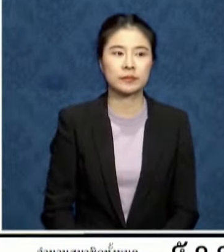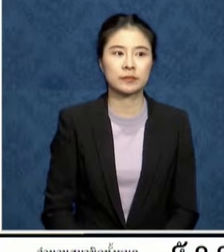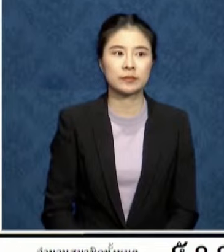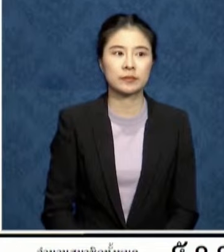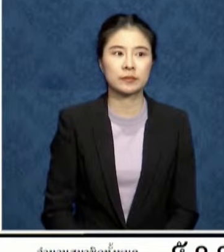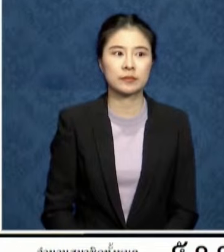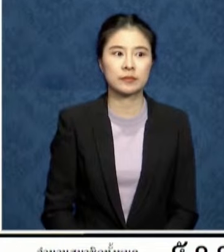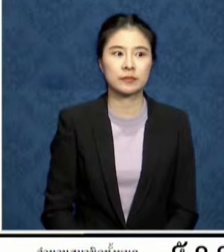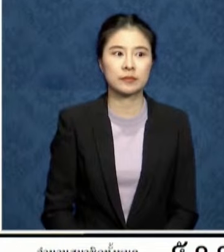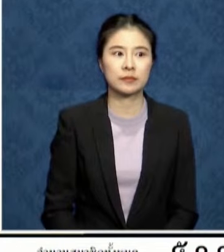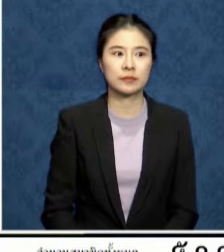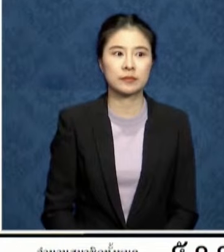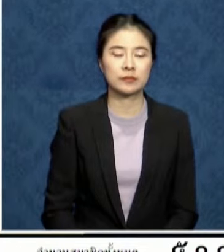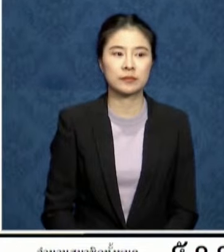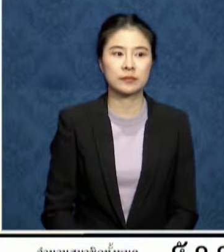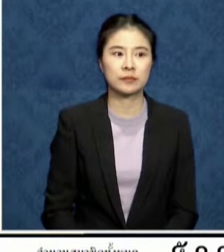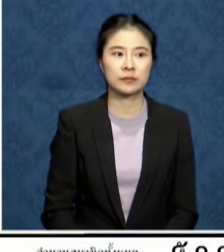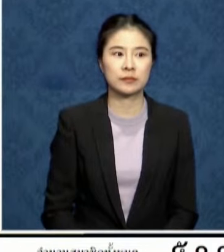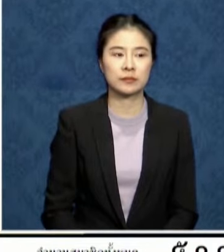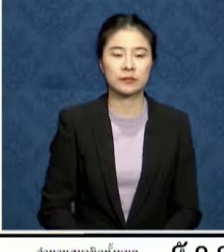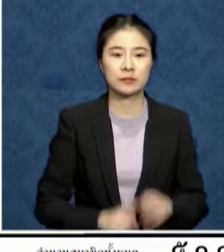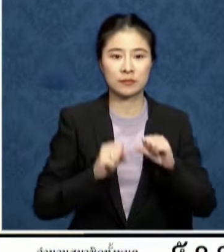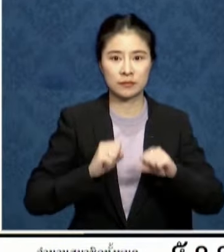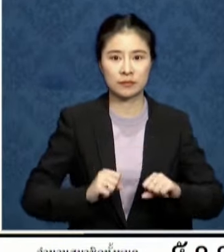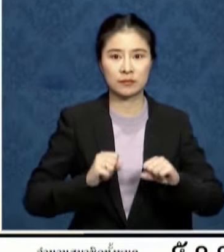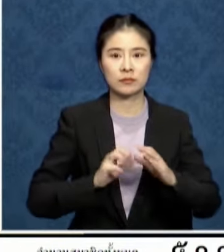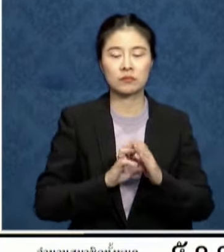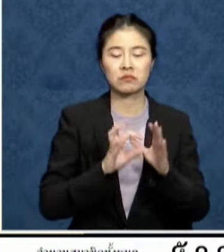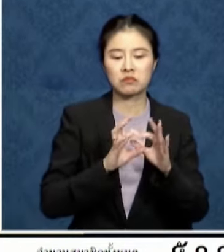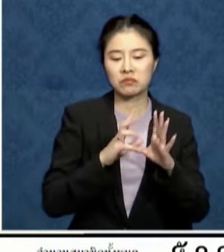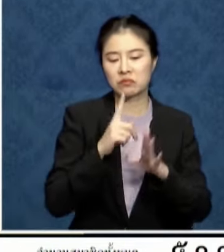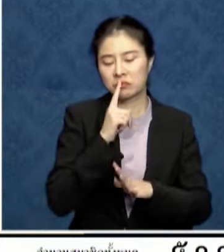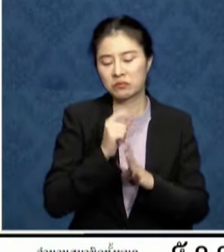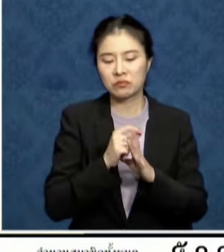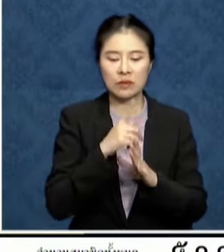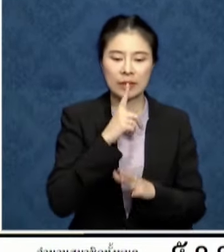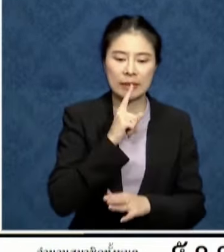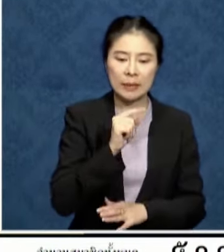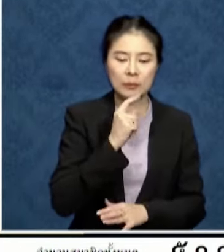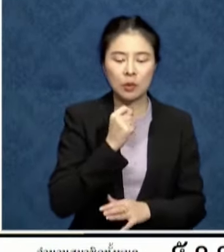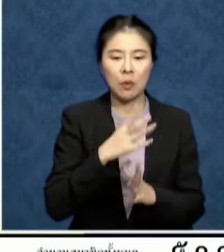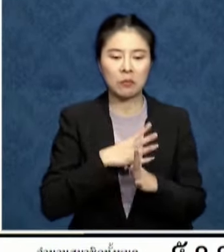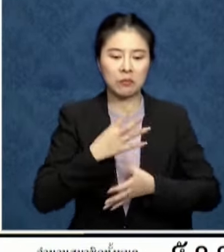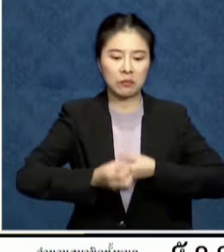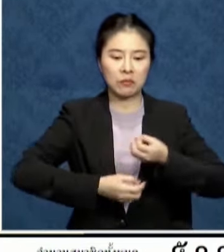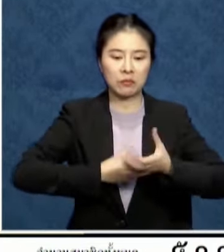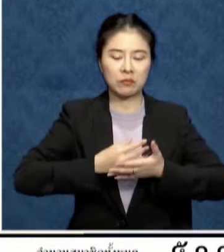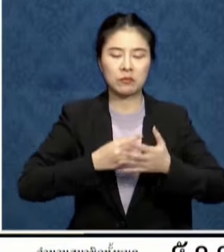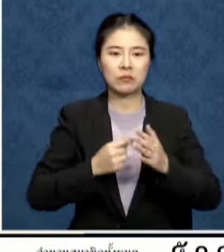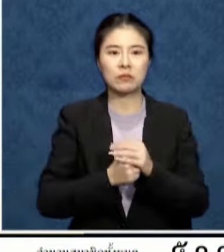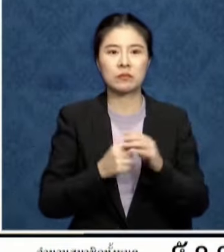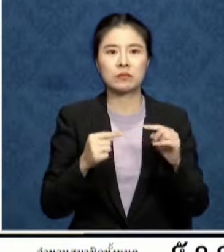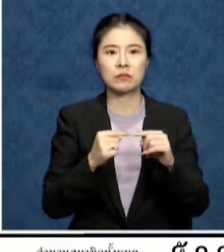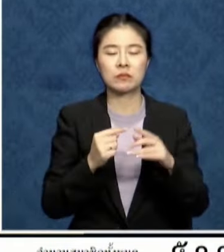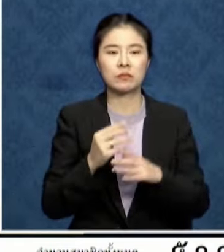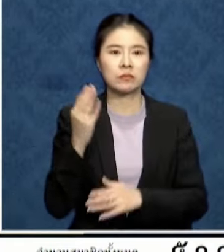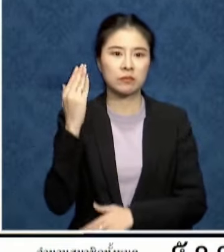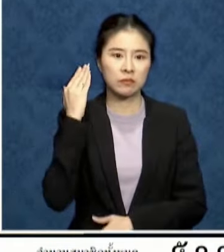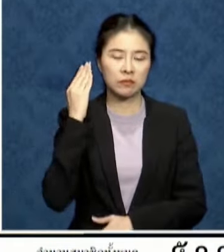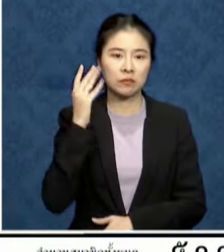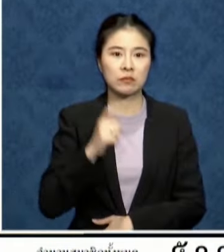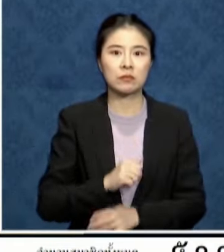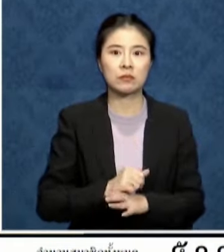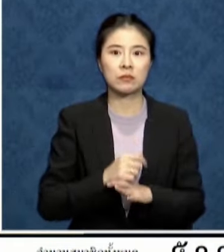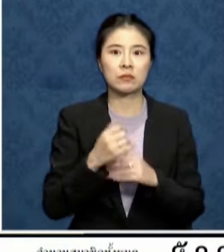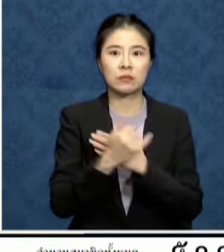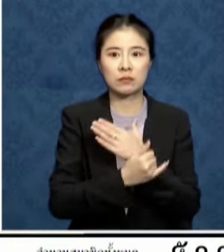คือเราอยากจะเปิดช่องครับให้ประชามตินั้นสามารถมีตัวเลือกคำตอบได้มากกว่า2ตัวเลือกยกตัวอย่างเช่นการทำประชามติที่นิวซีแลนด์เมื่อปี2011ครับ